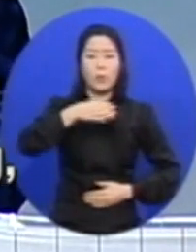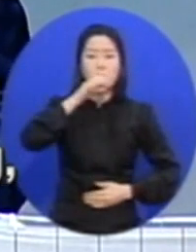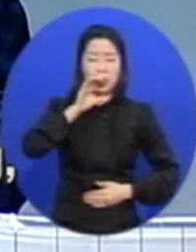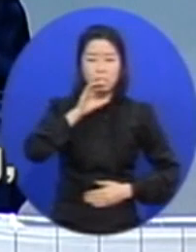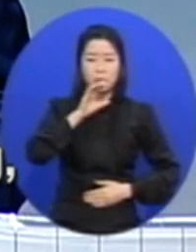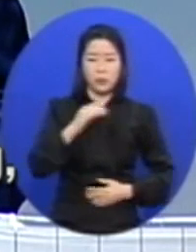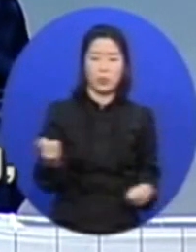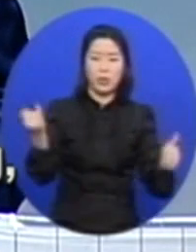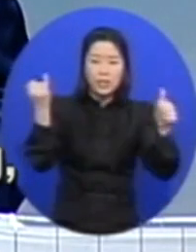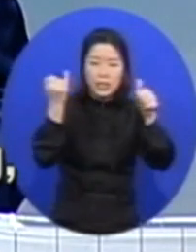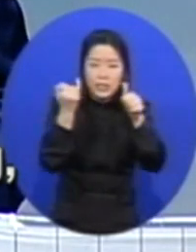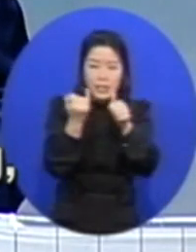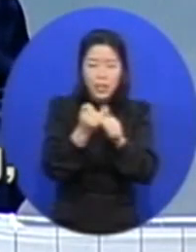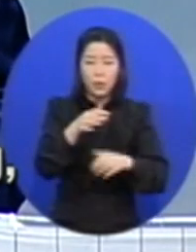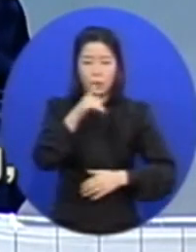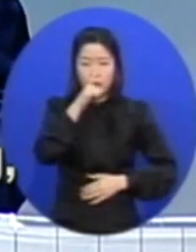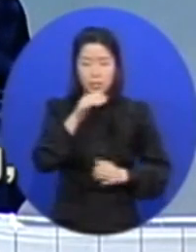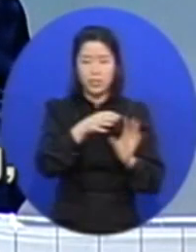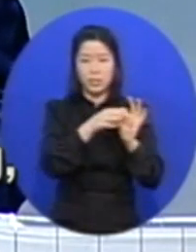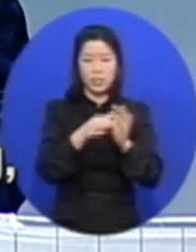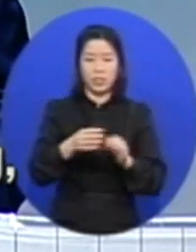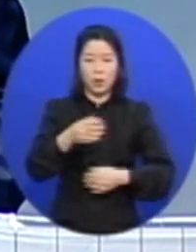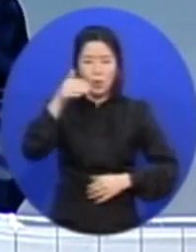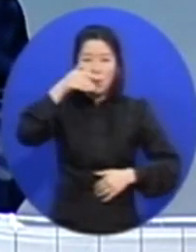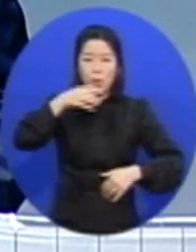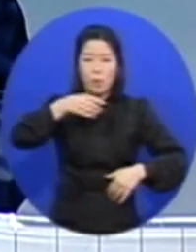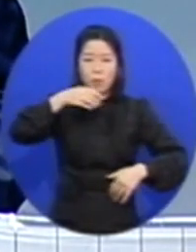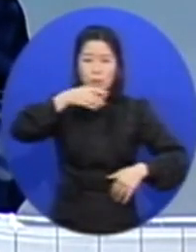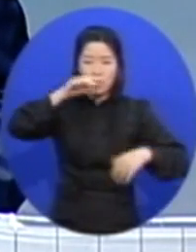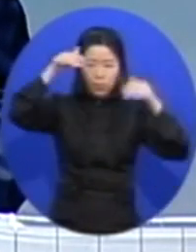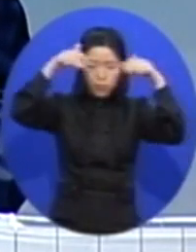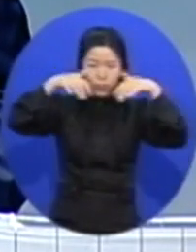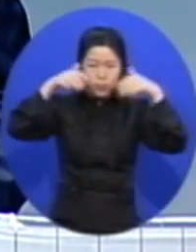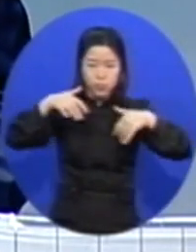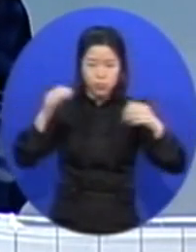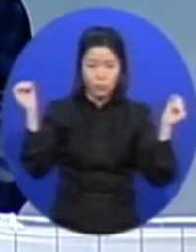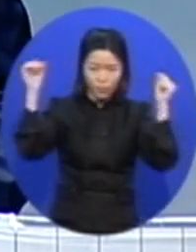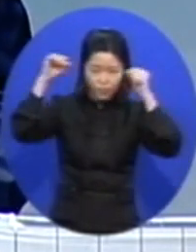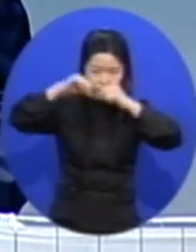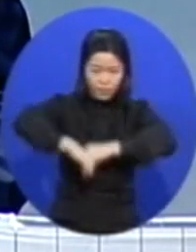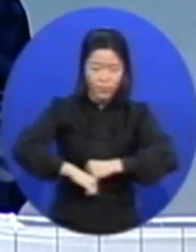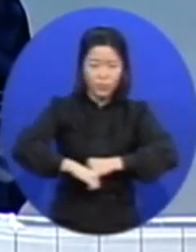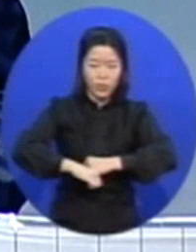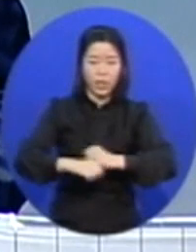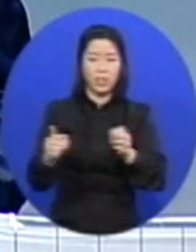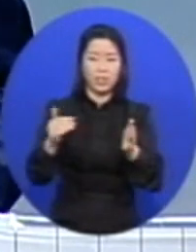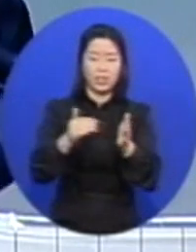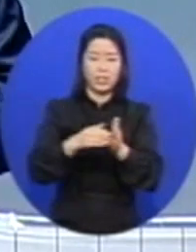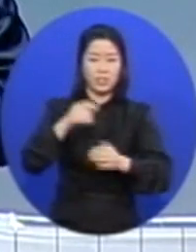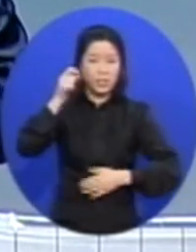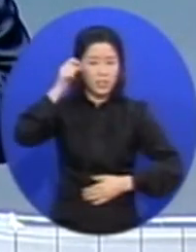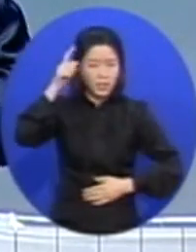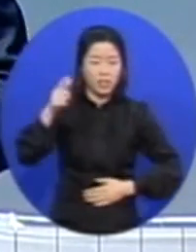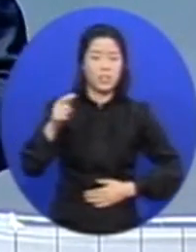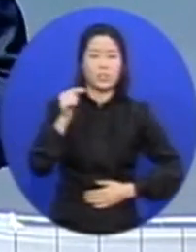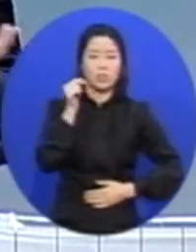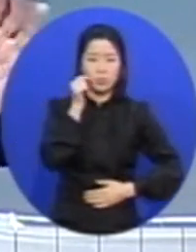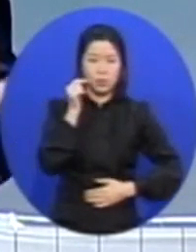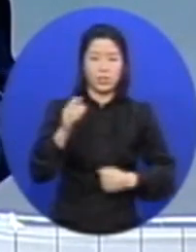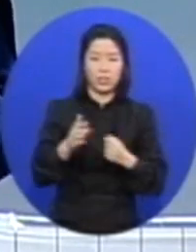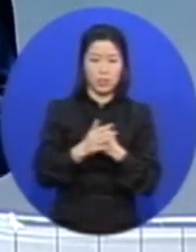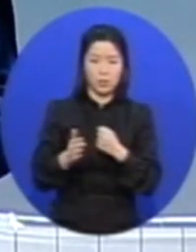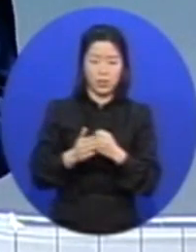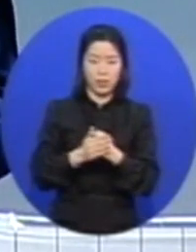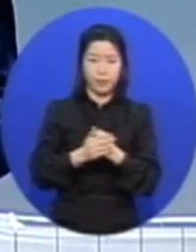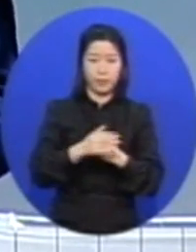가고 있으면서 홍수가 나서 그들을 다 멸하기 까지 깨닫지 못하였으니 이게 놓아 후 노아